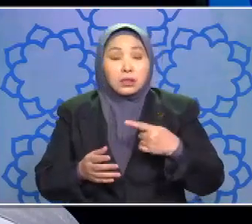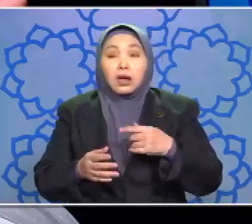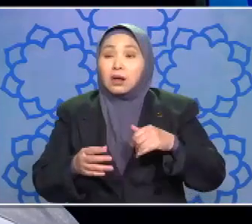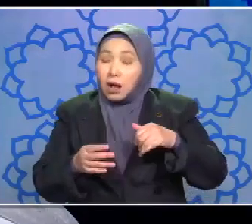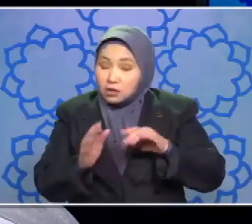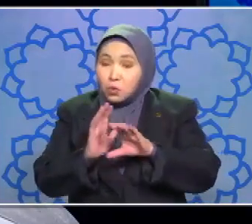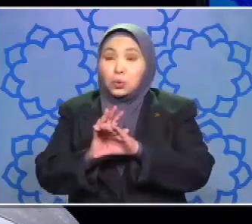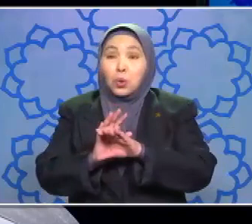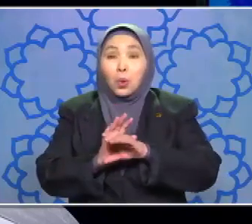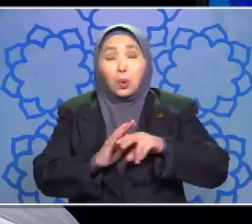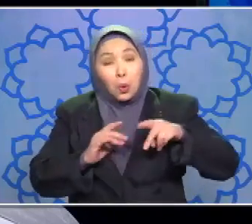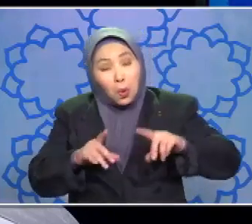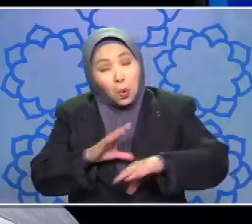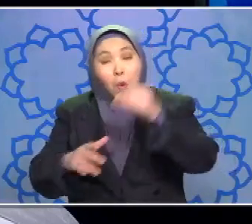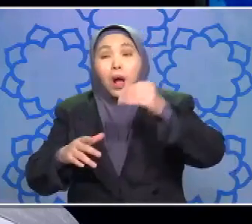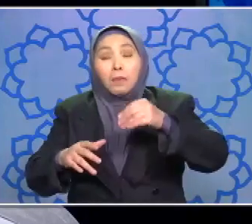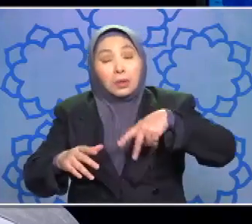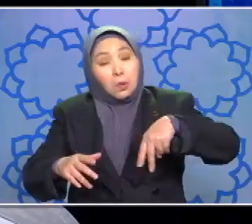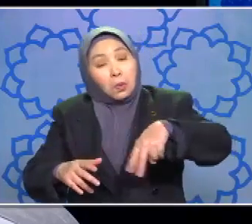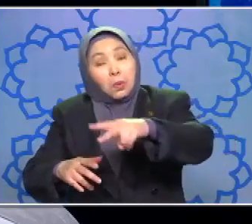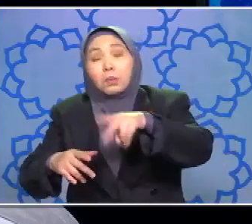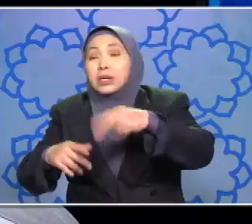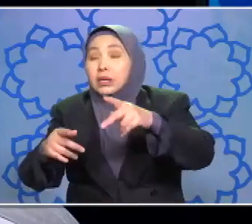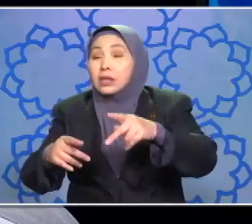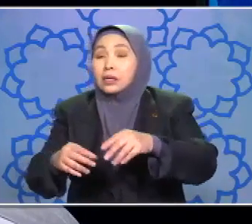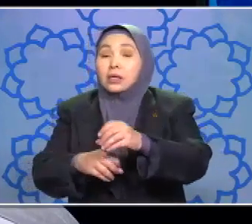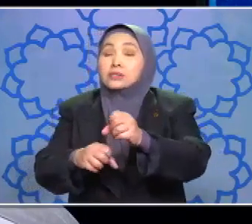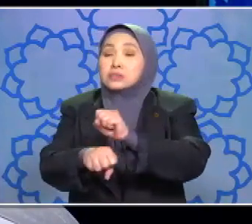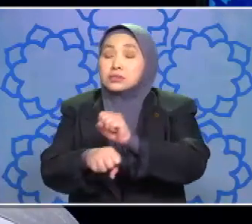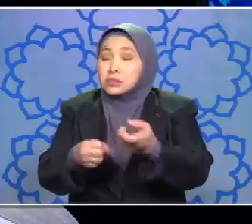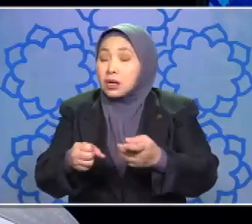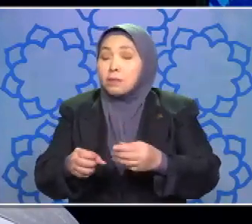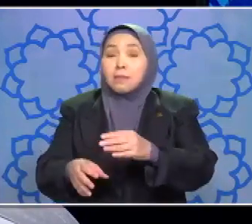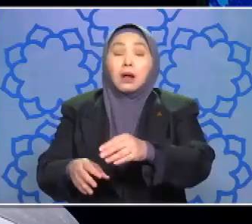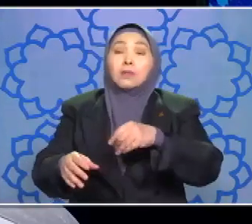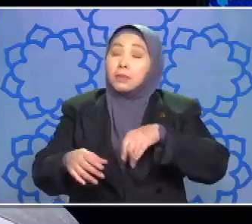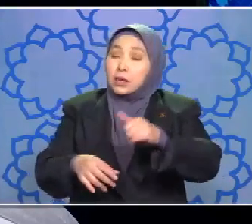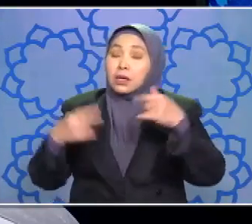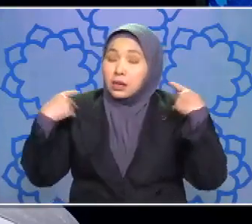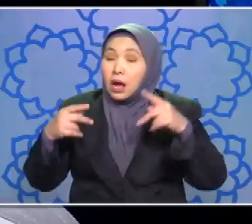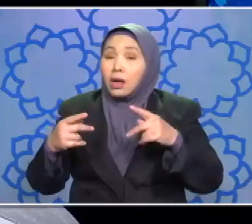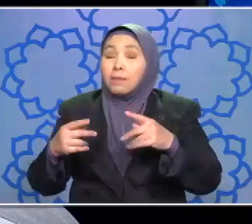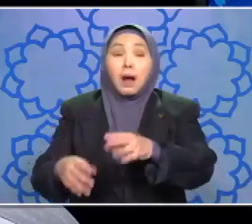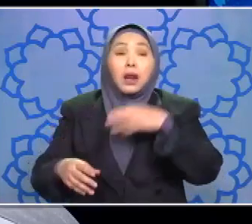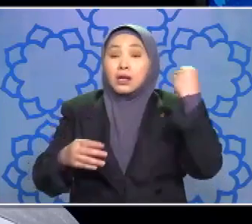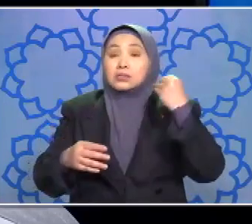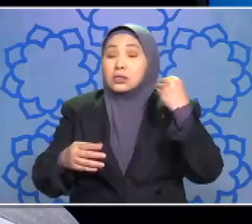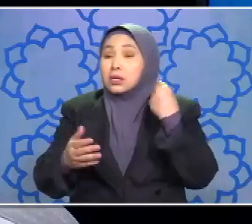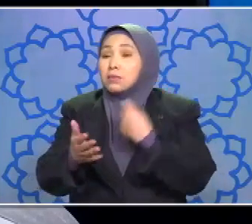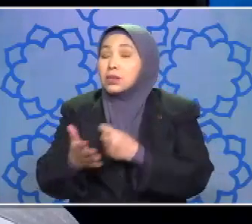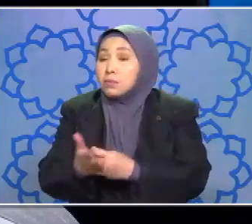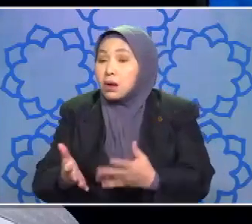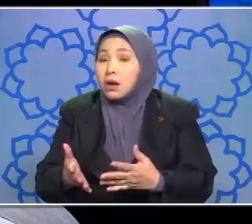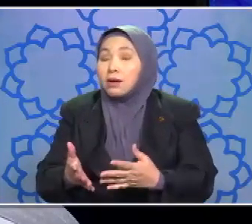pergi tempat kerja ataupun tengah pergi ke kedai, balik saja boom, ya, diazab oleh Allah Subhanahu Wa Taala. Bolehkah Allah buat